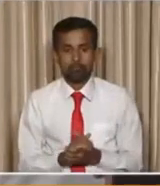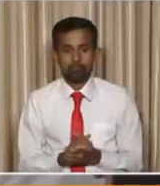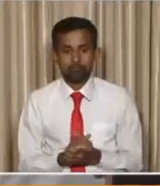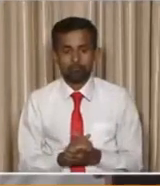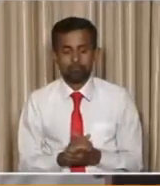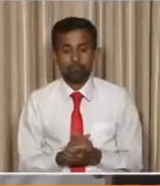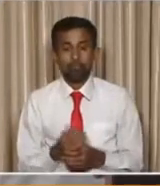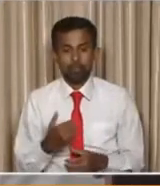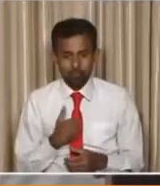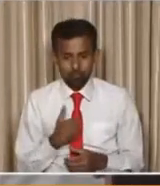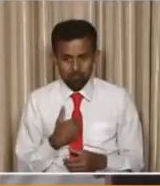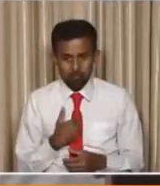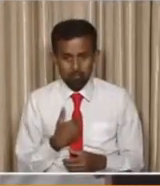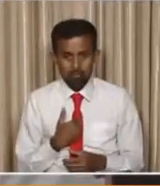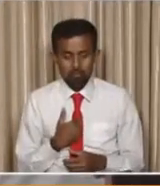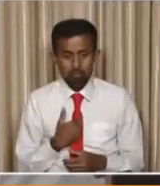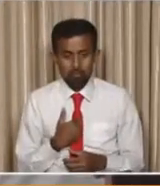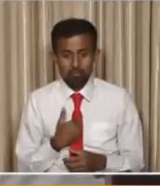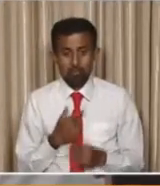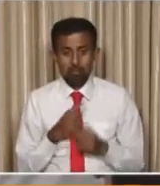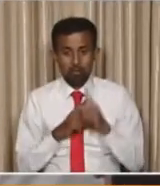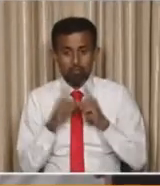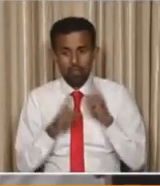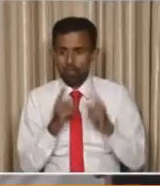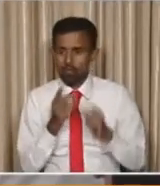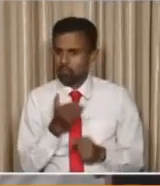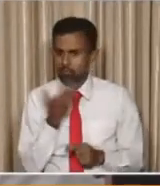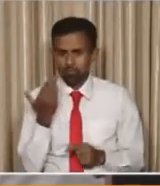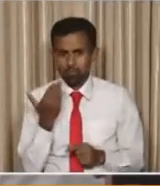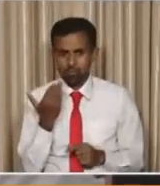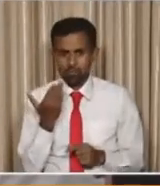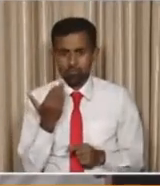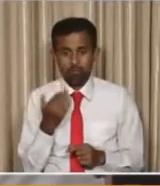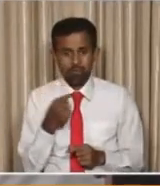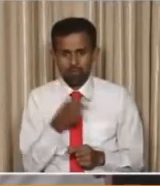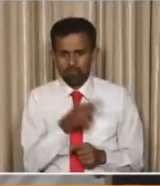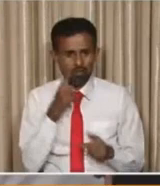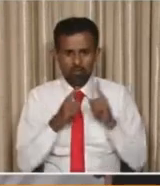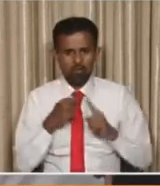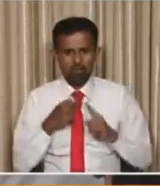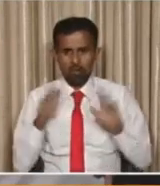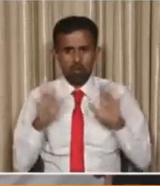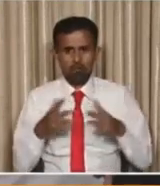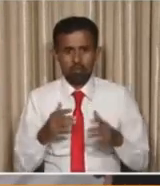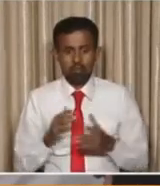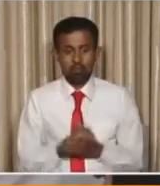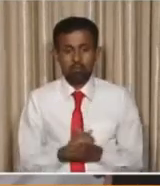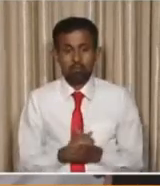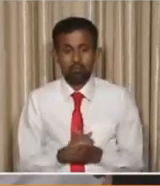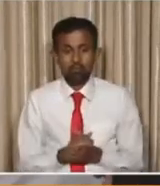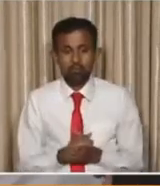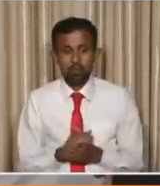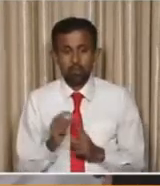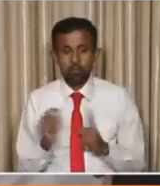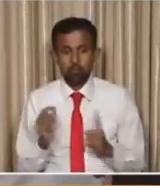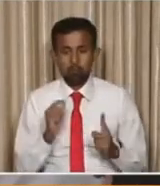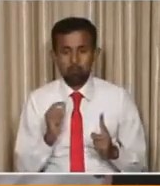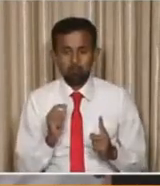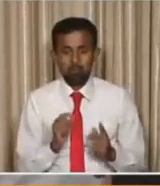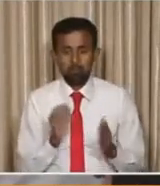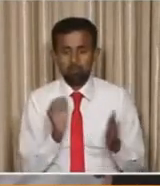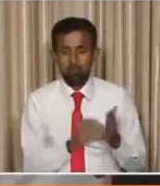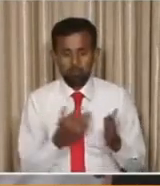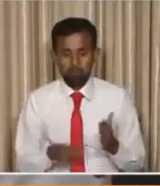came here not for that purpose. I came here to explain. ඊයේ පෙරේදත් මම පාර්ලිමේන්තුවේ සඳහන්